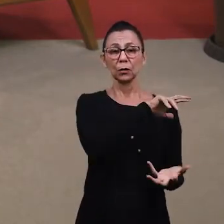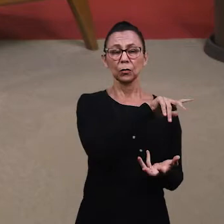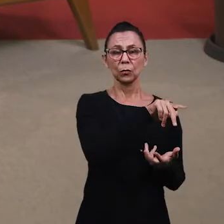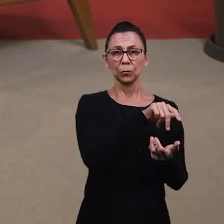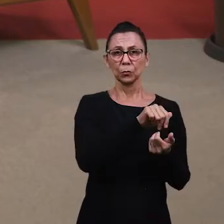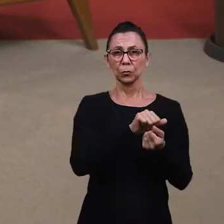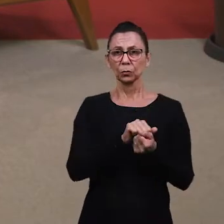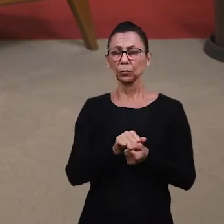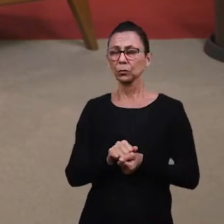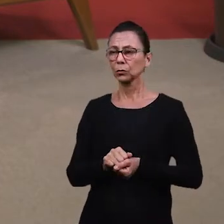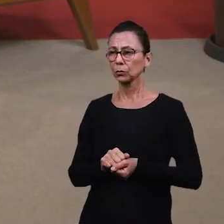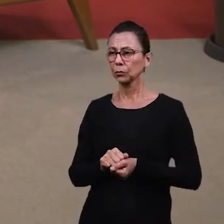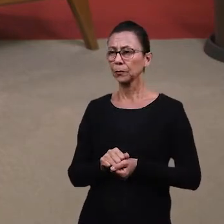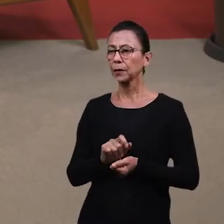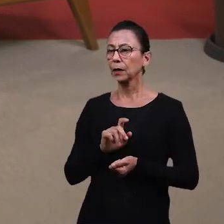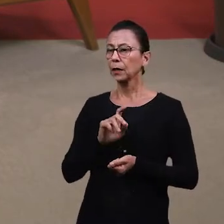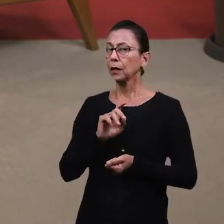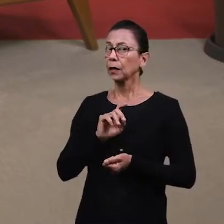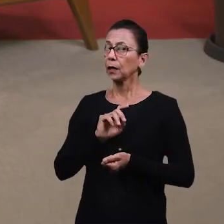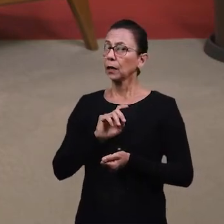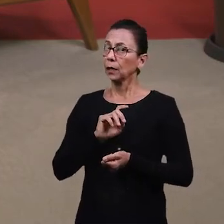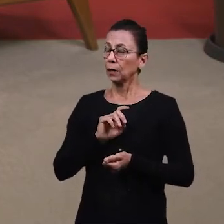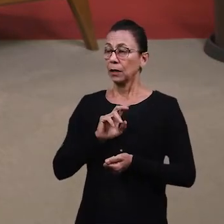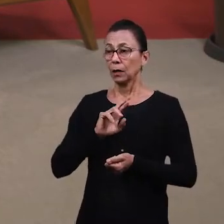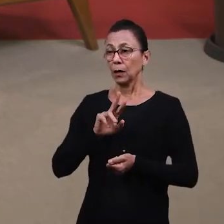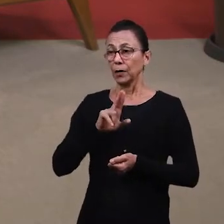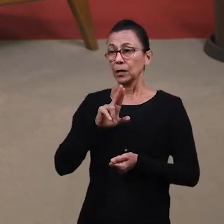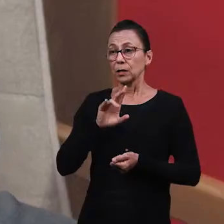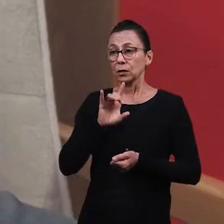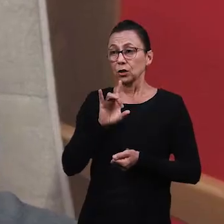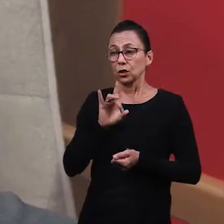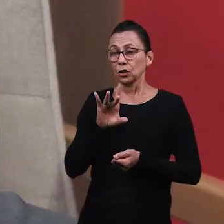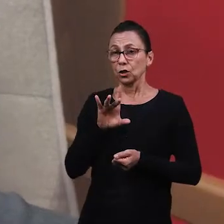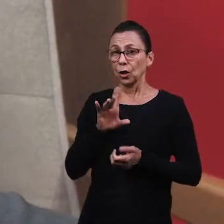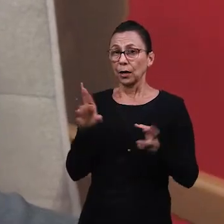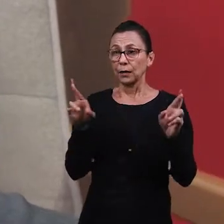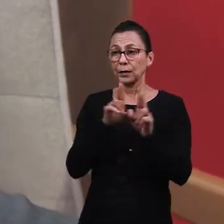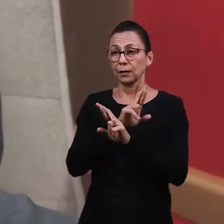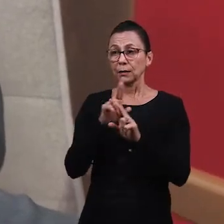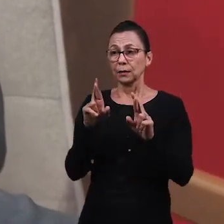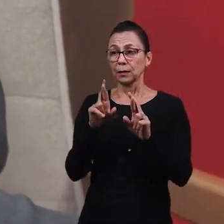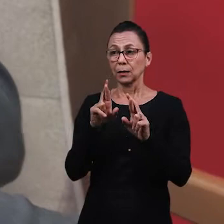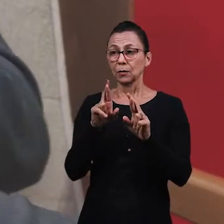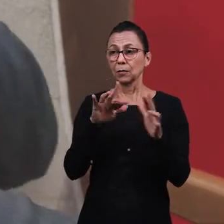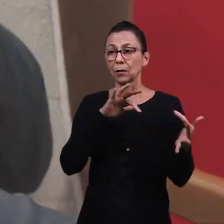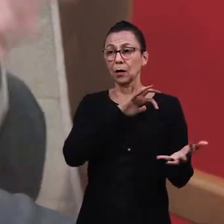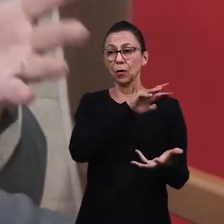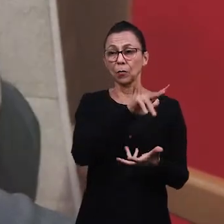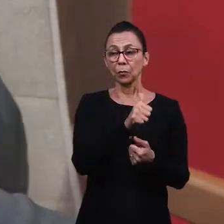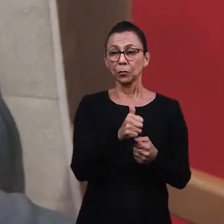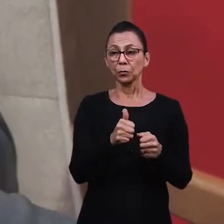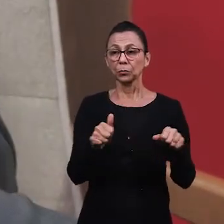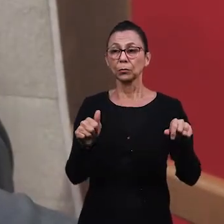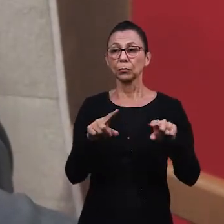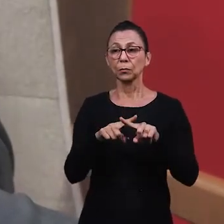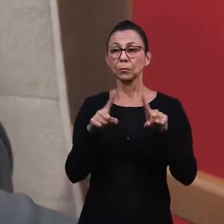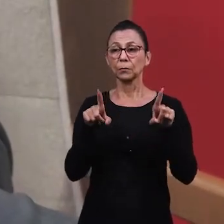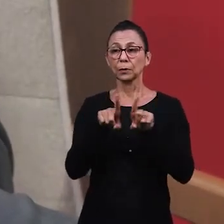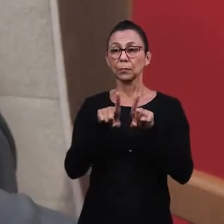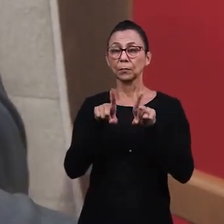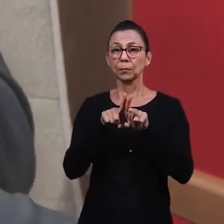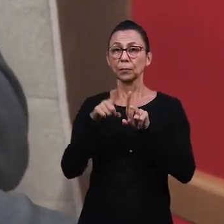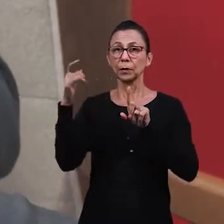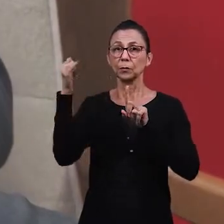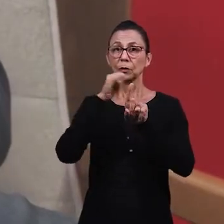noces. Avant d'entrer proprement dit dans le texte, il y a un aspect prophétique,